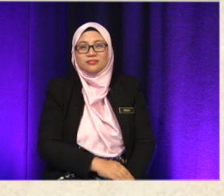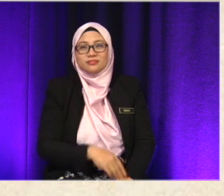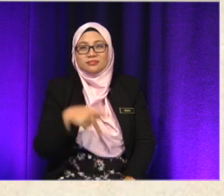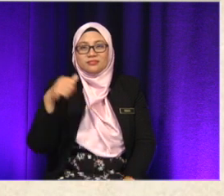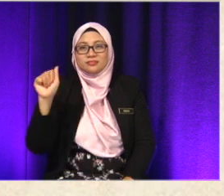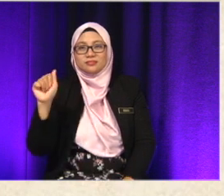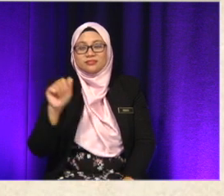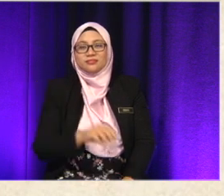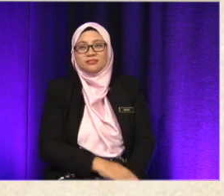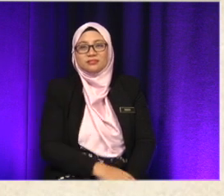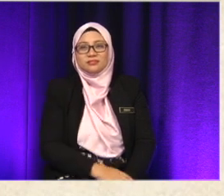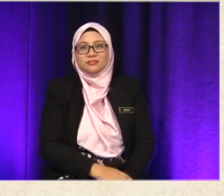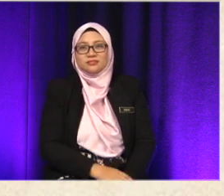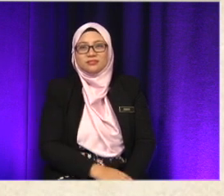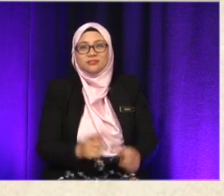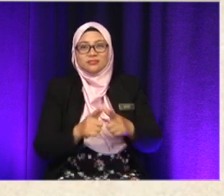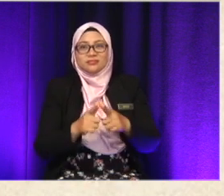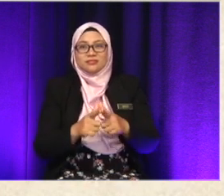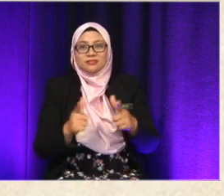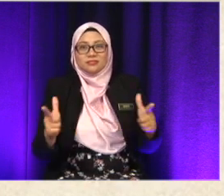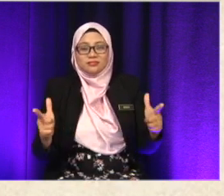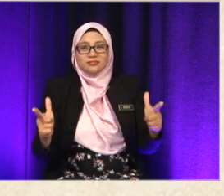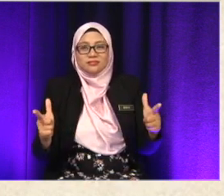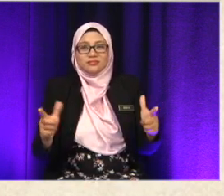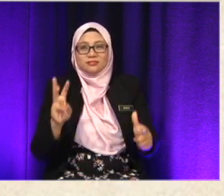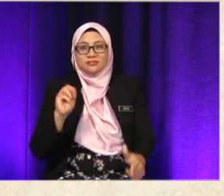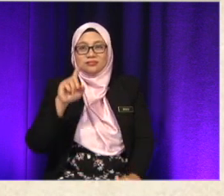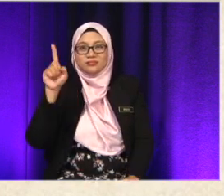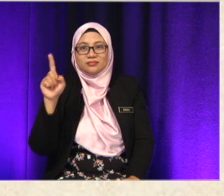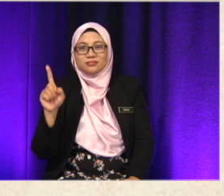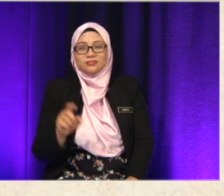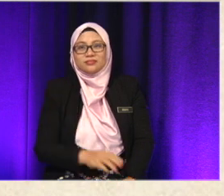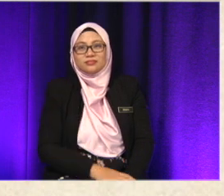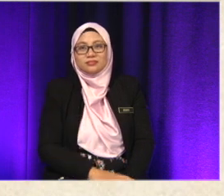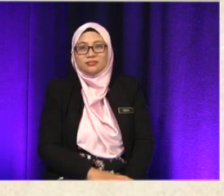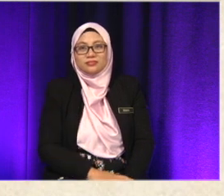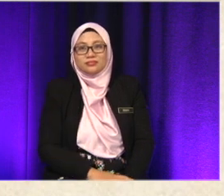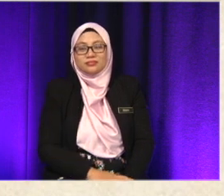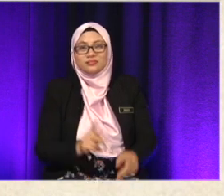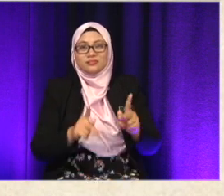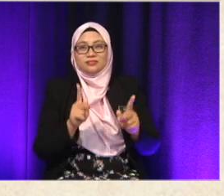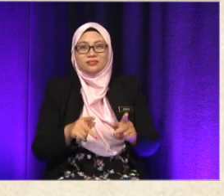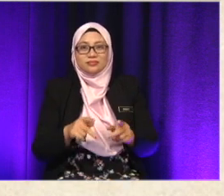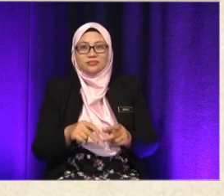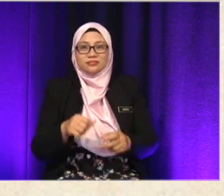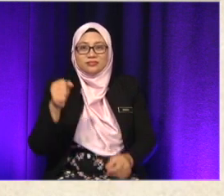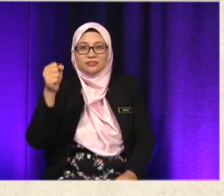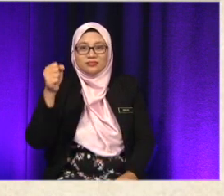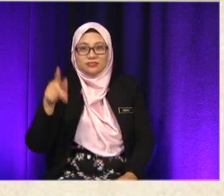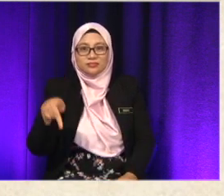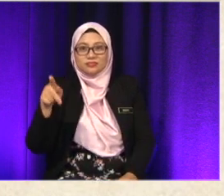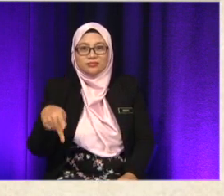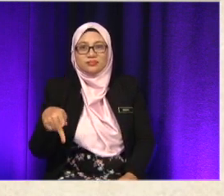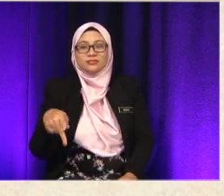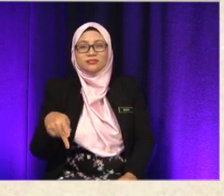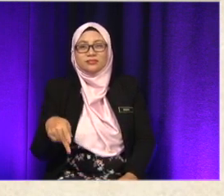daya Newton, keluasannya meter persegi. Kalau pam angin, kita nampaklah dua benda lah ni kan, Pascal kan dengan SI kan, kita pam angin kan. Ni